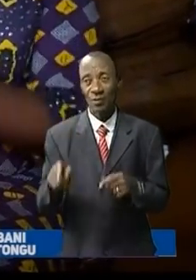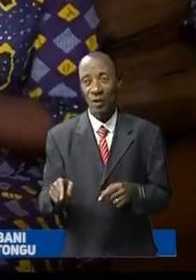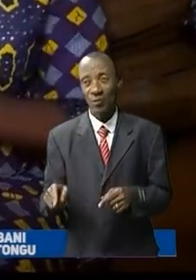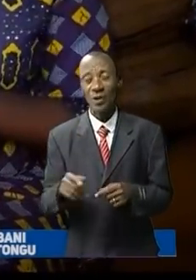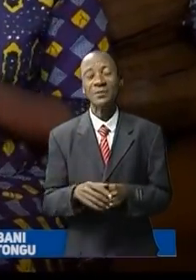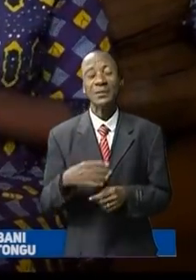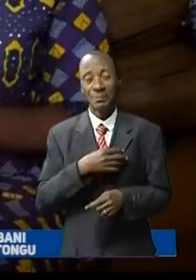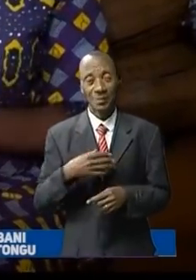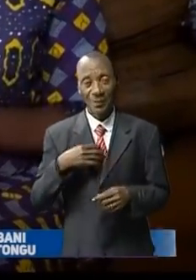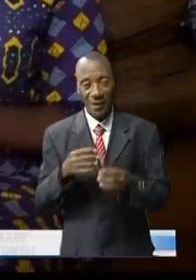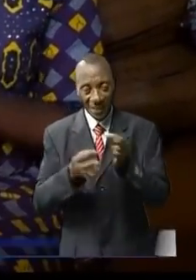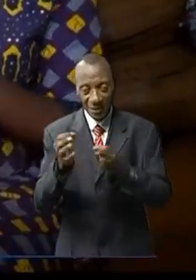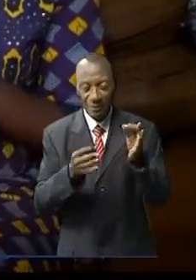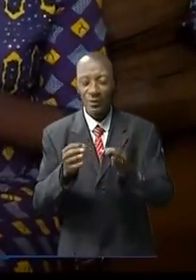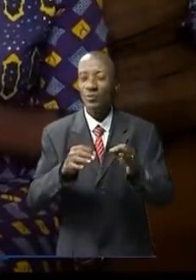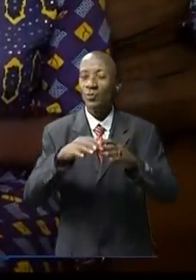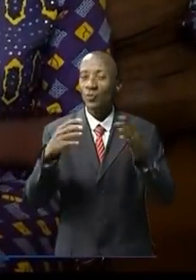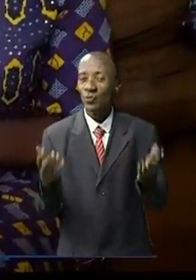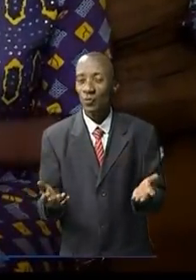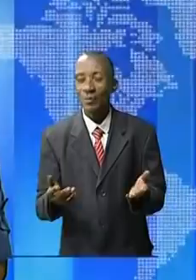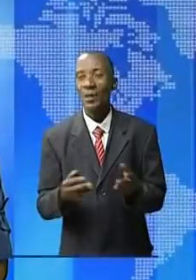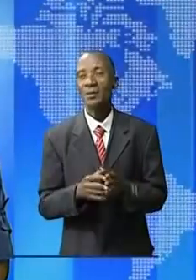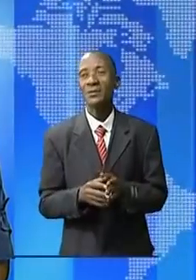na biso o akitambo asala musala na.